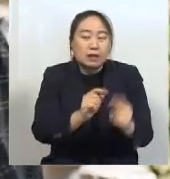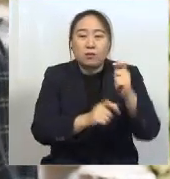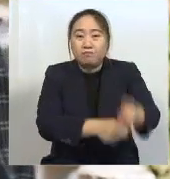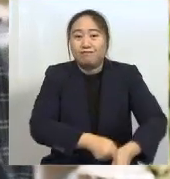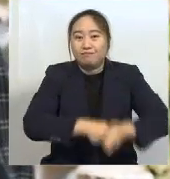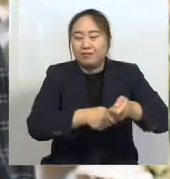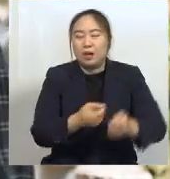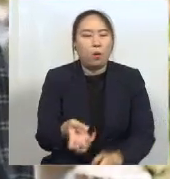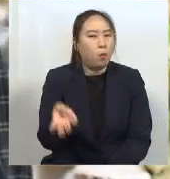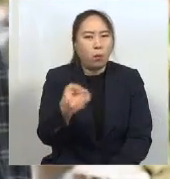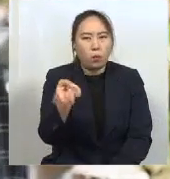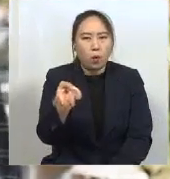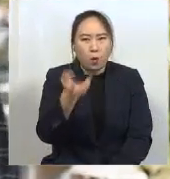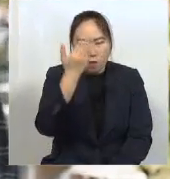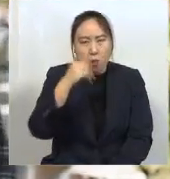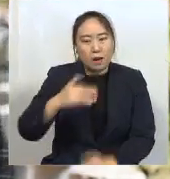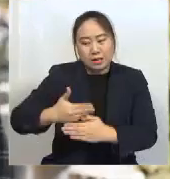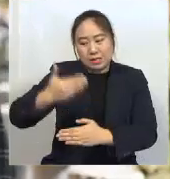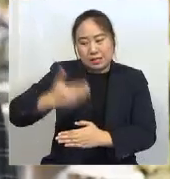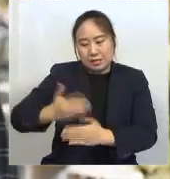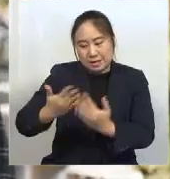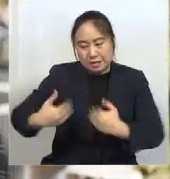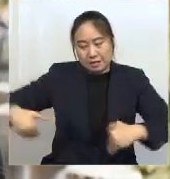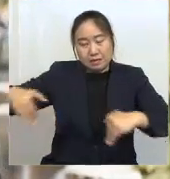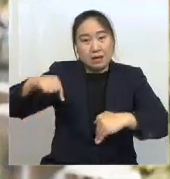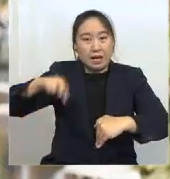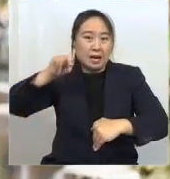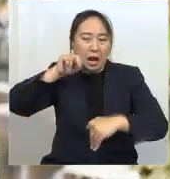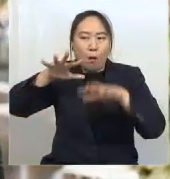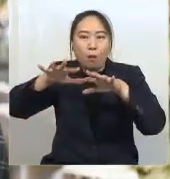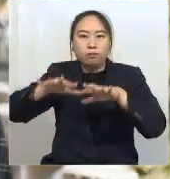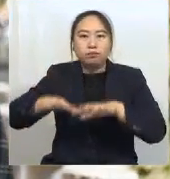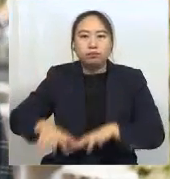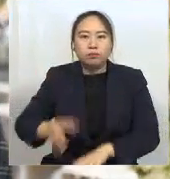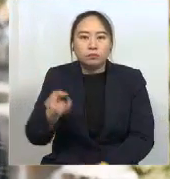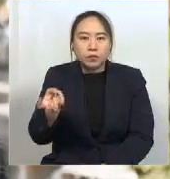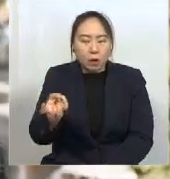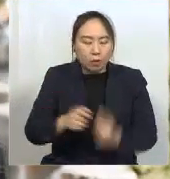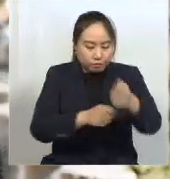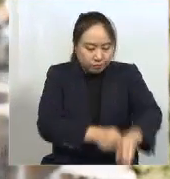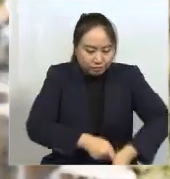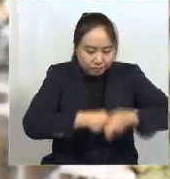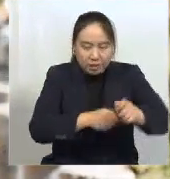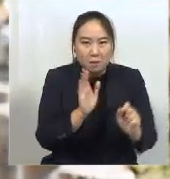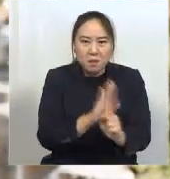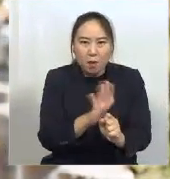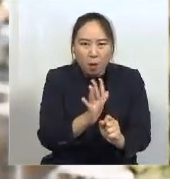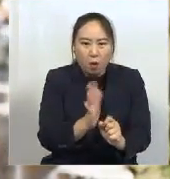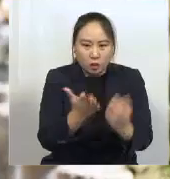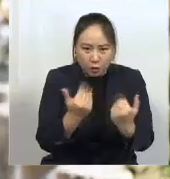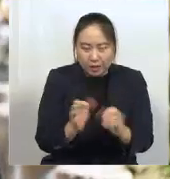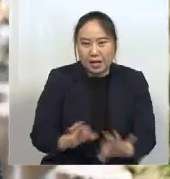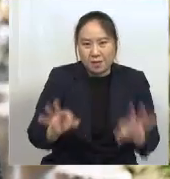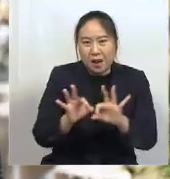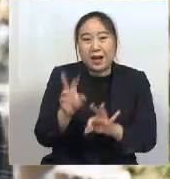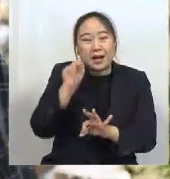ที่ผ่านมาเนื่องจากว่าน้ำในเขื่อนอุบลรัตน์เหลือน้อยเช่นกันไม่เพียงพอสำหรับทำการเกษตรจึงต้องอาศัยน้ำจาก